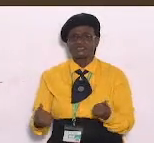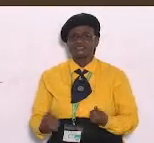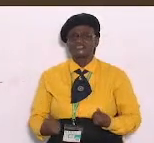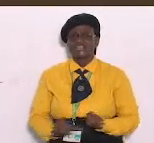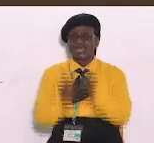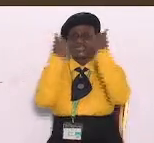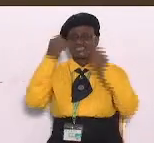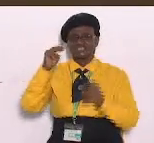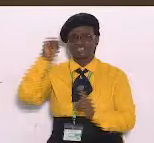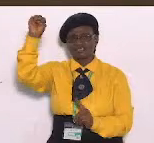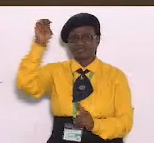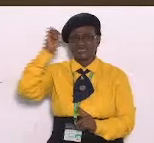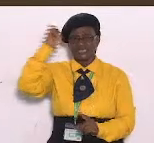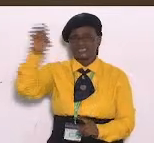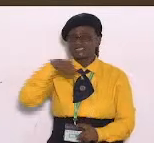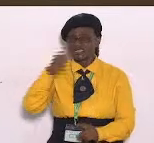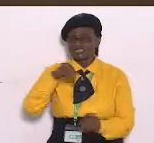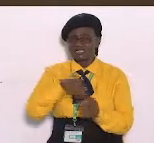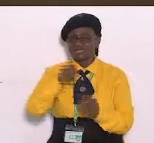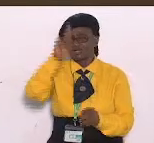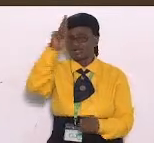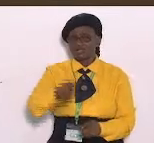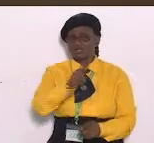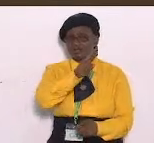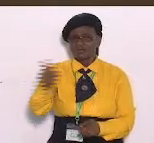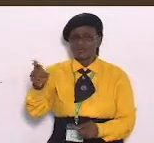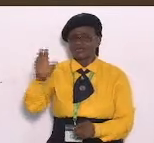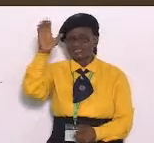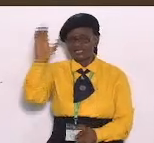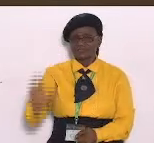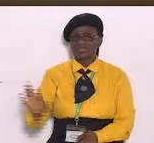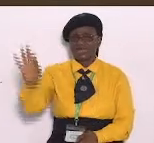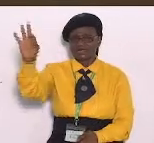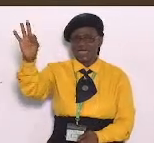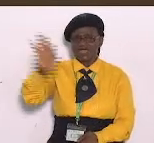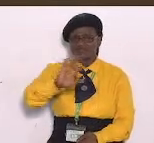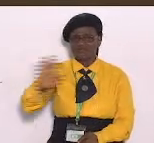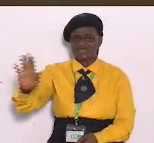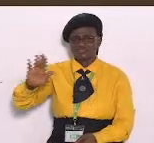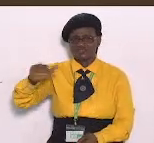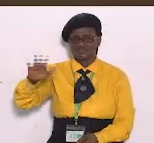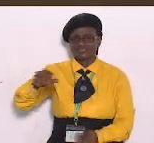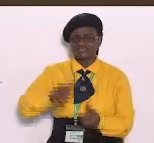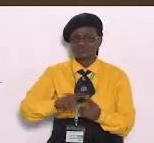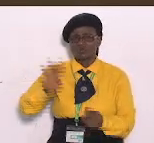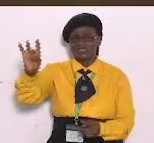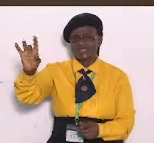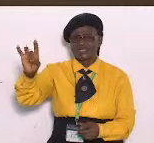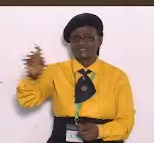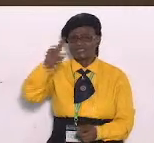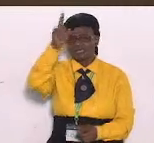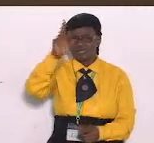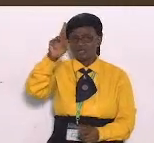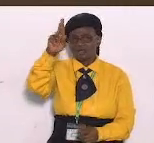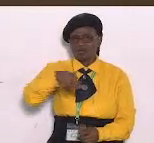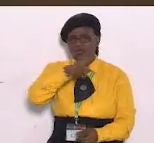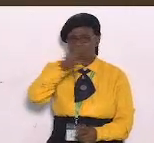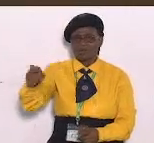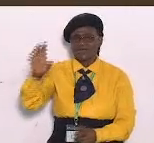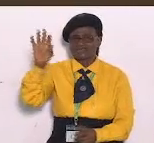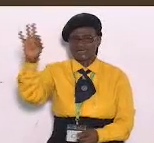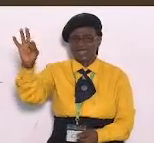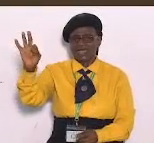le questionner il a dit dans Romains 9 verset 15 à 18